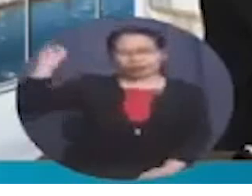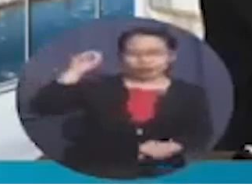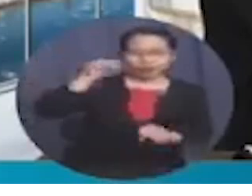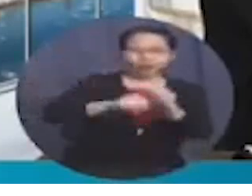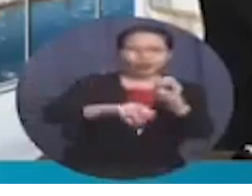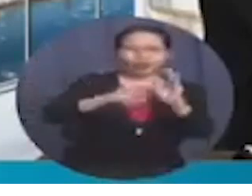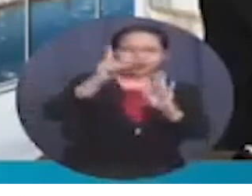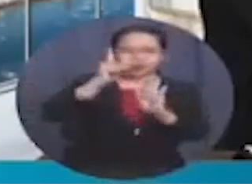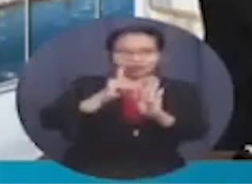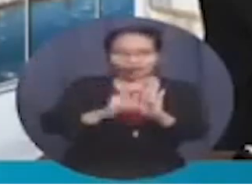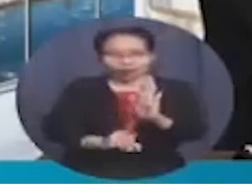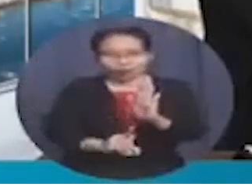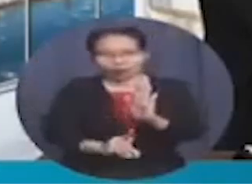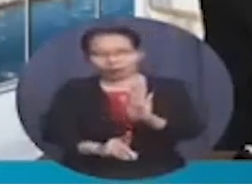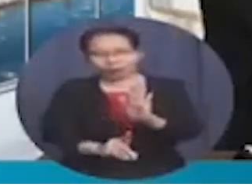was so